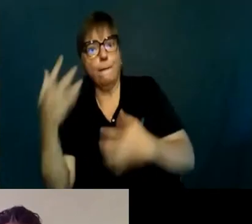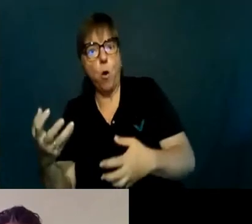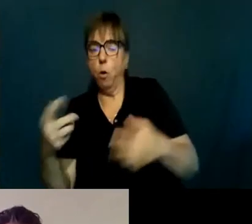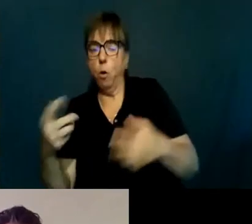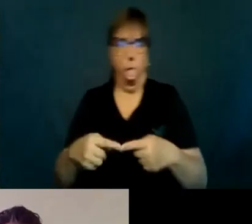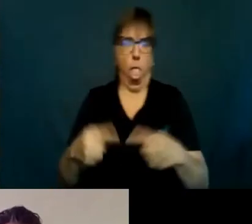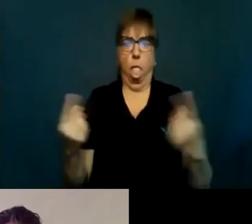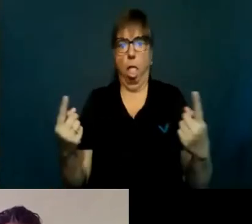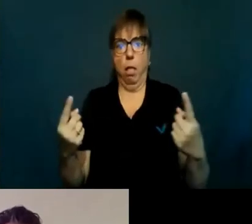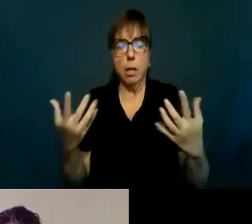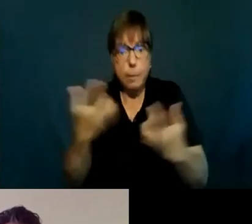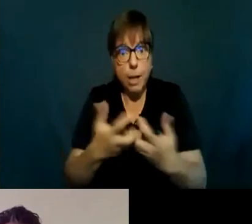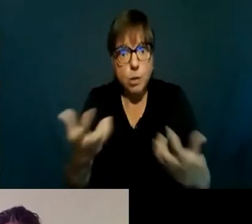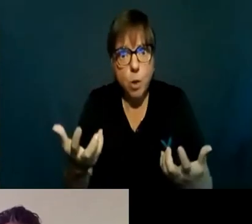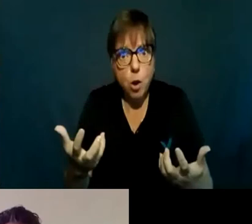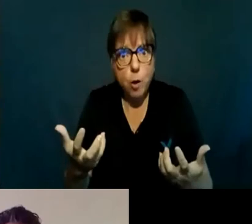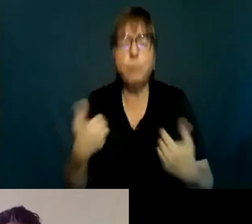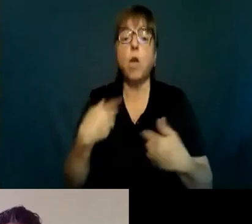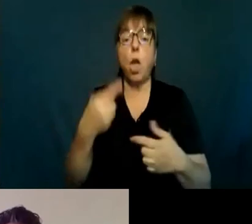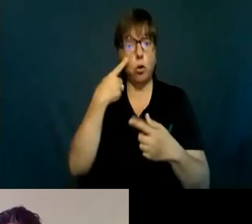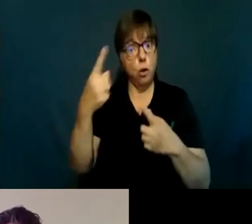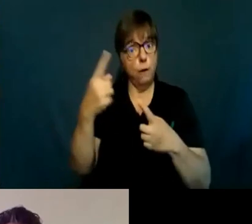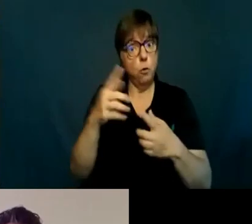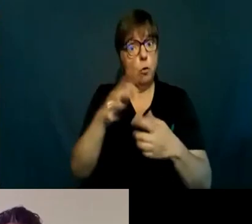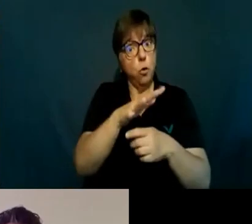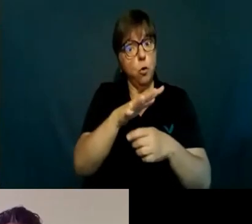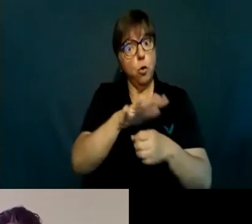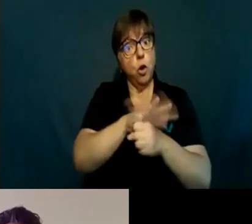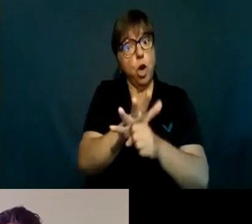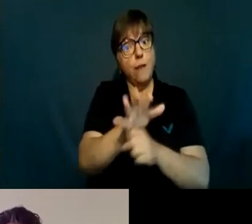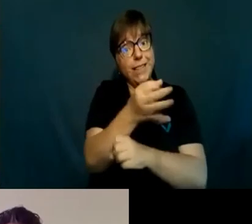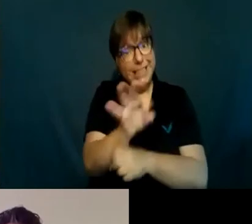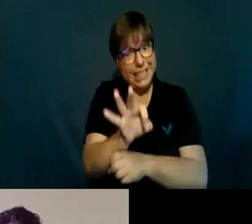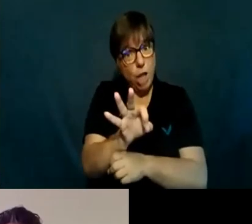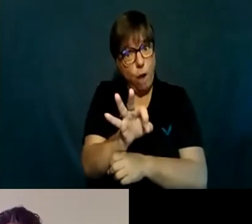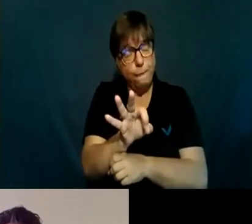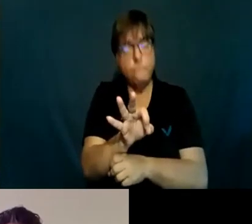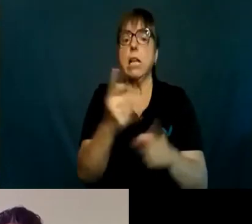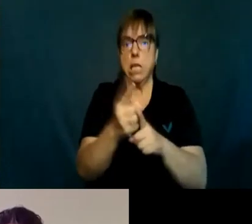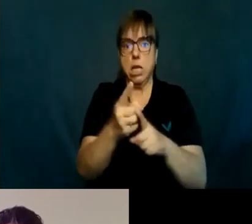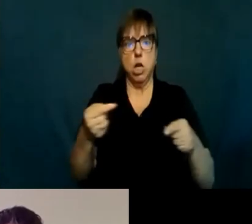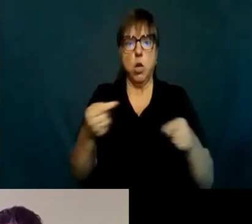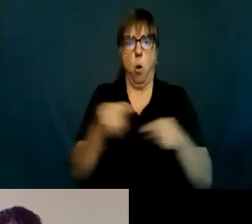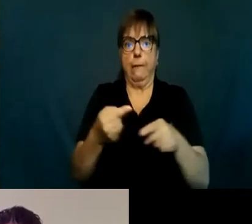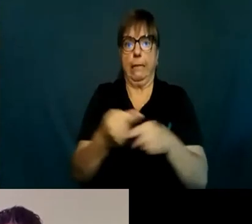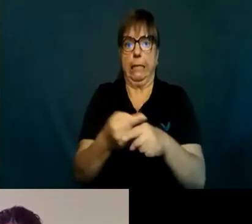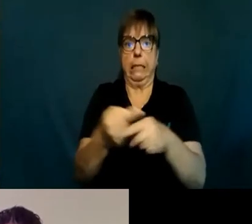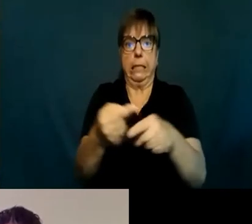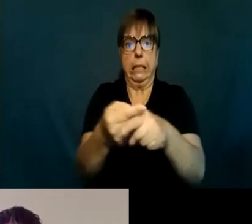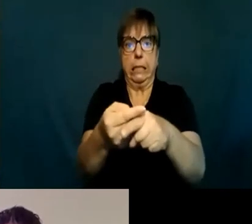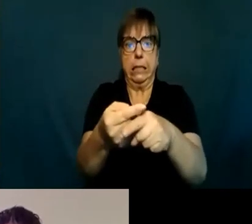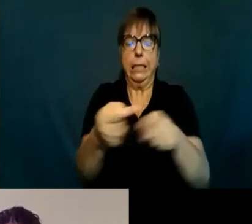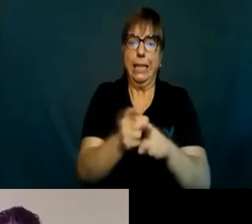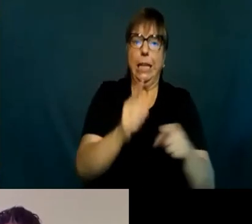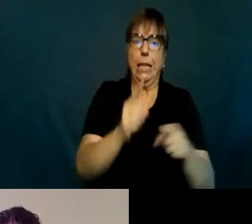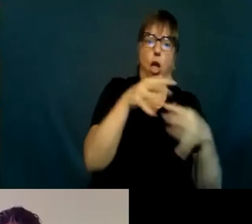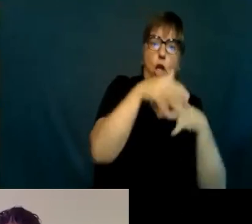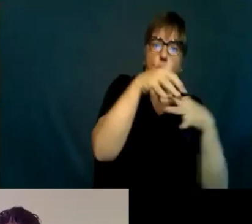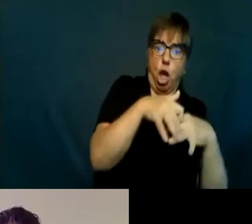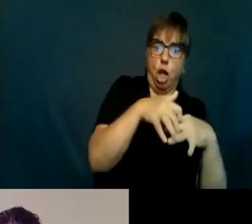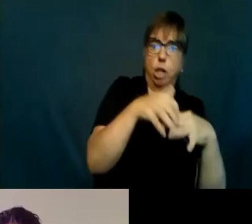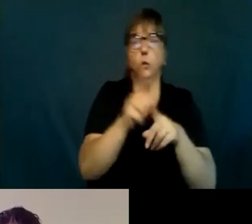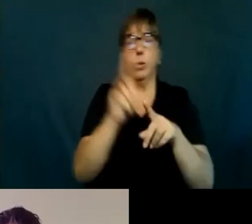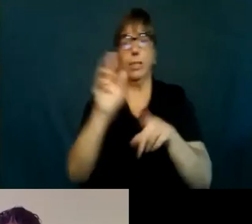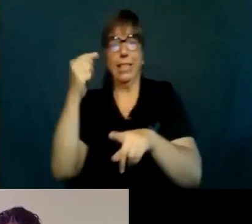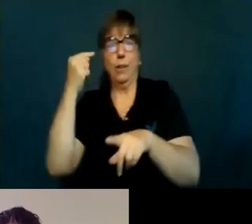On a vu dans le contexte de la COVID-19 de nombreux conflits qui ont opposé des communautés autochtones à l'État et à des industries,